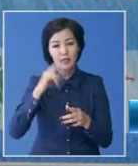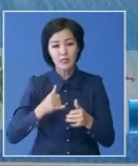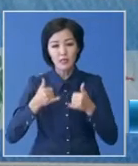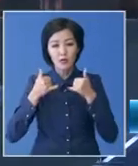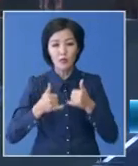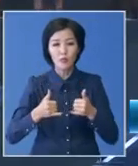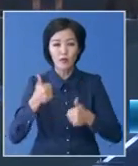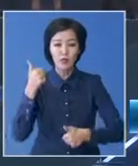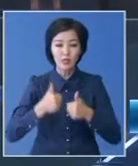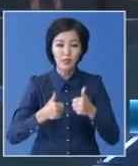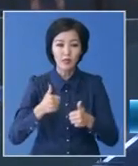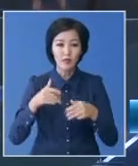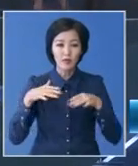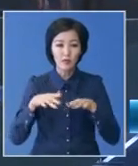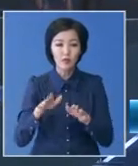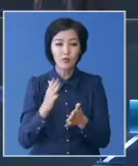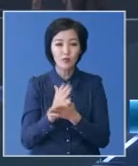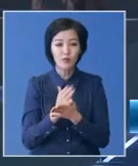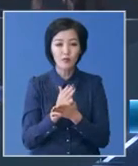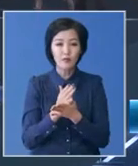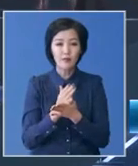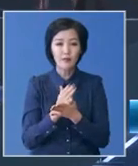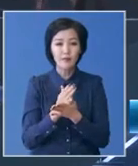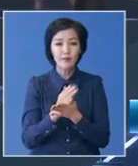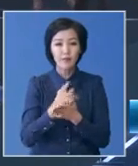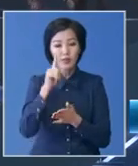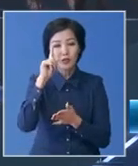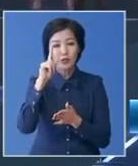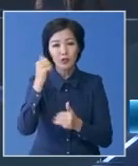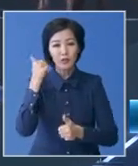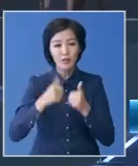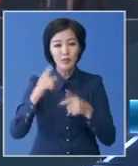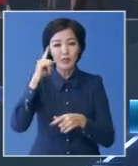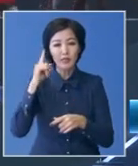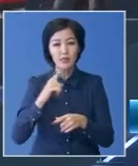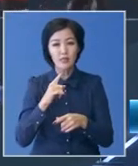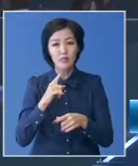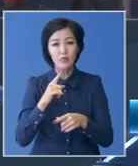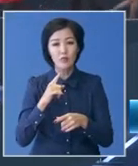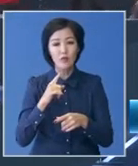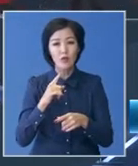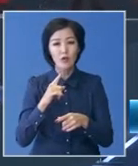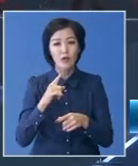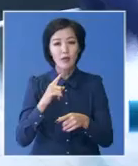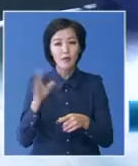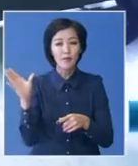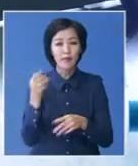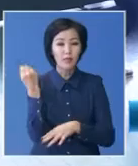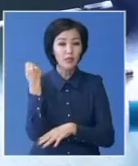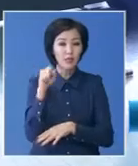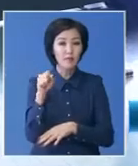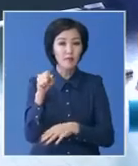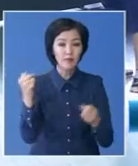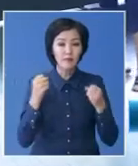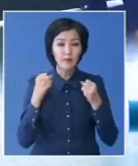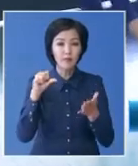отырмыз бірінші рет. Қазақстан кубогына жаңағыдай чемпионат Қазақстанда болсын, оңай адам келмейді. Ол облыстың жеңімпаздары келеді.